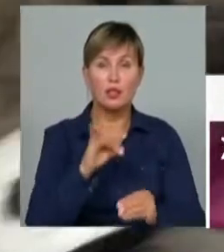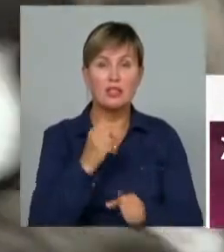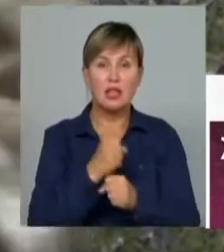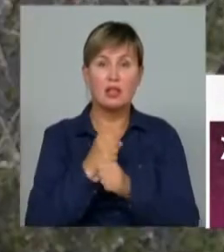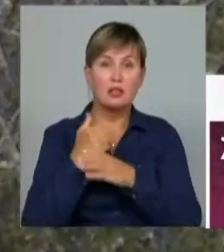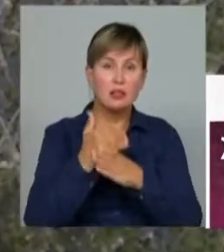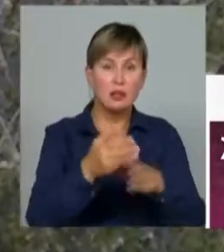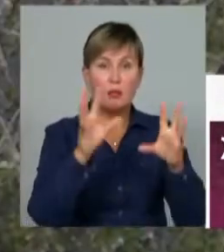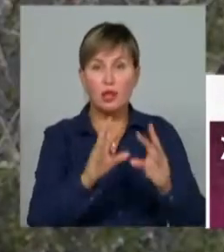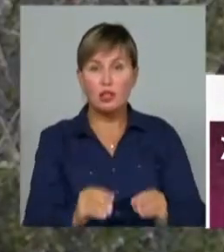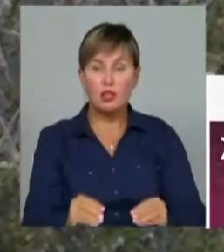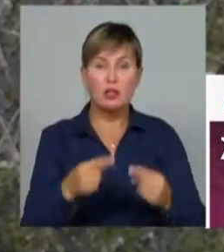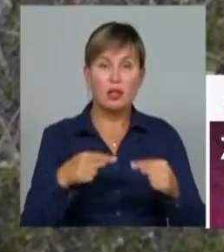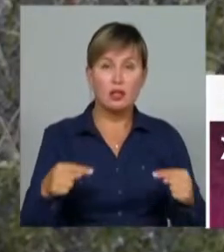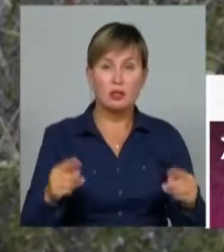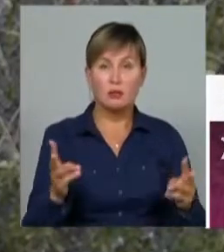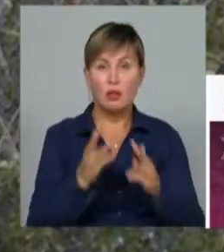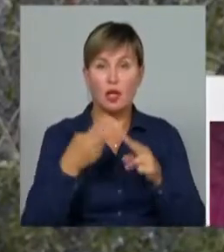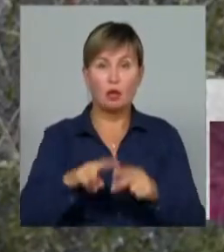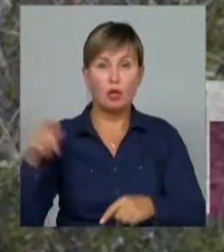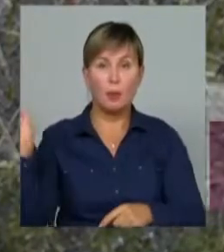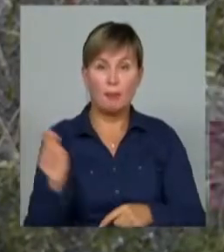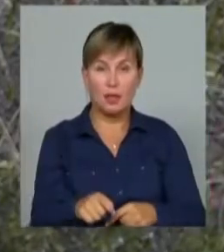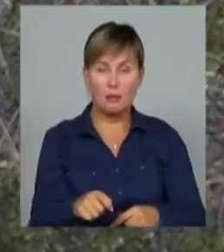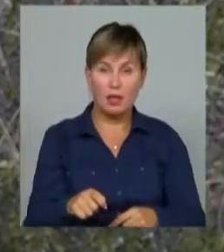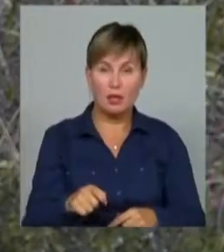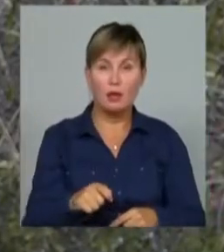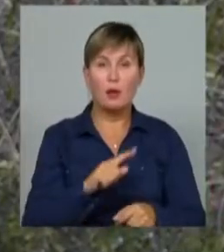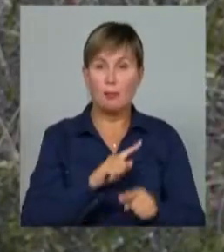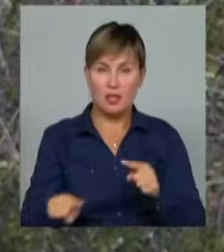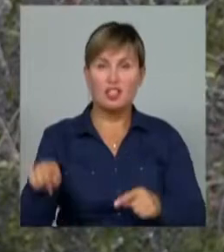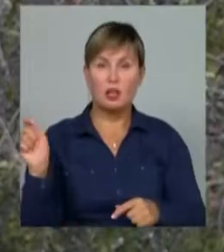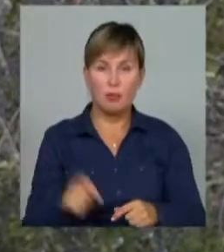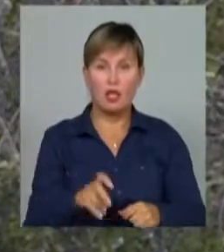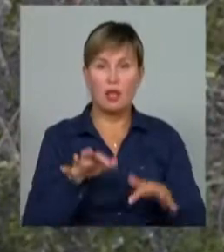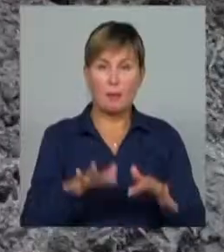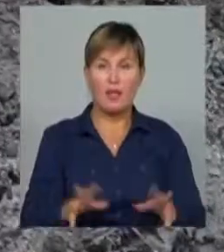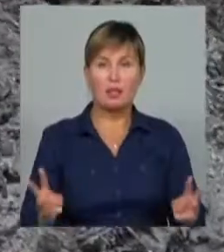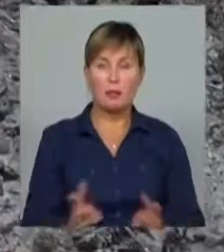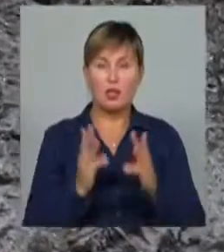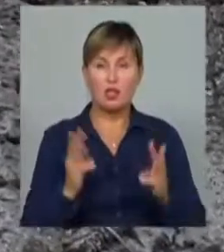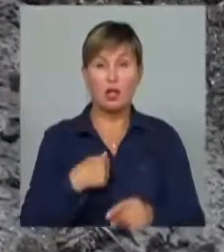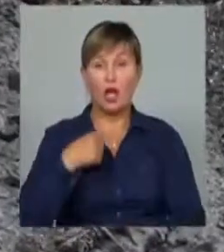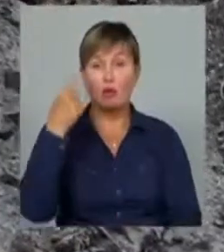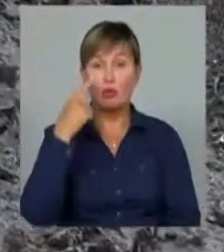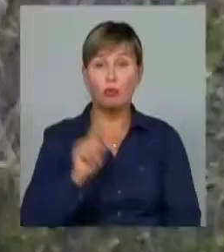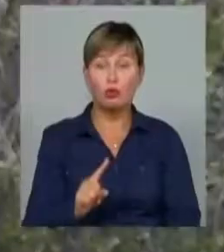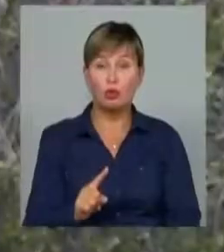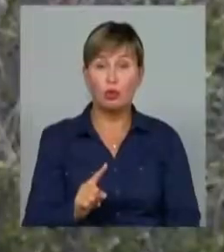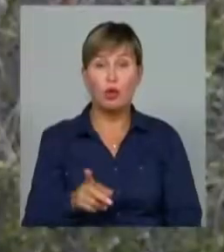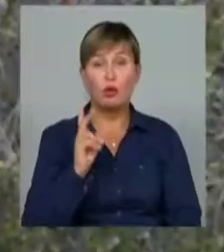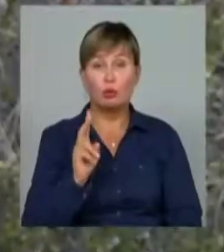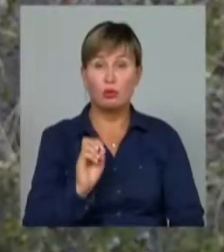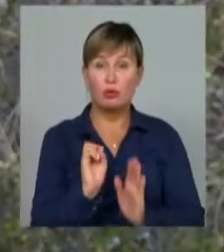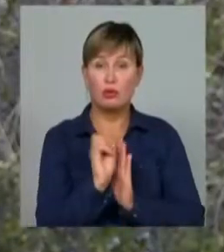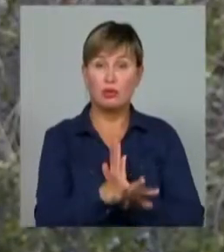содействия пожарным подразделениям, которые прибыли достаточно быстро на место пожара. Я думаю, либо кто-то